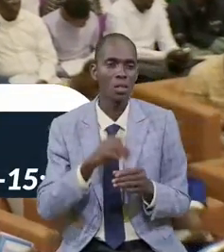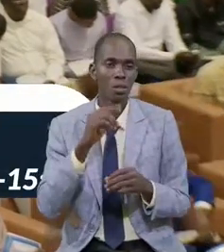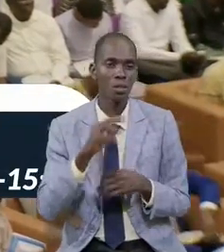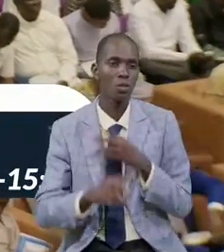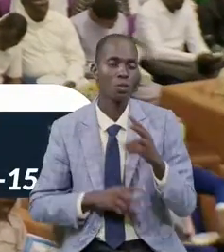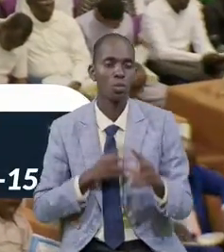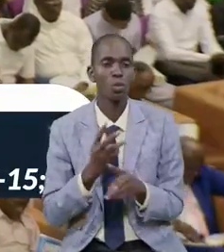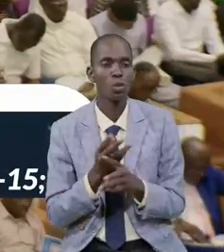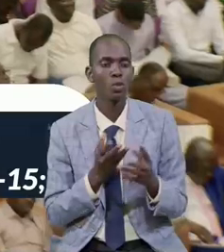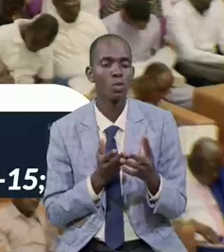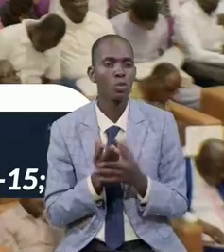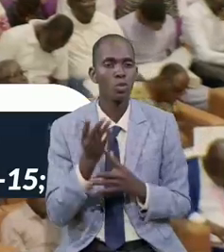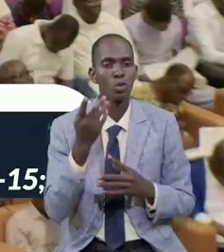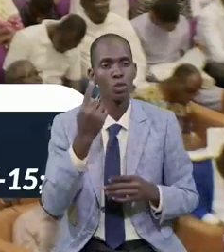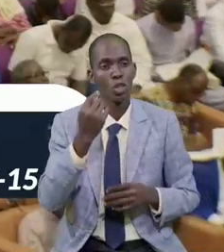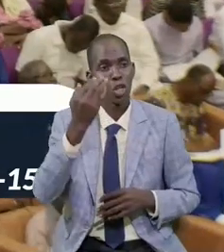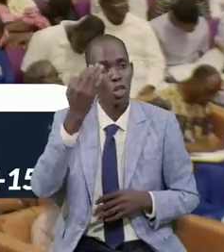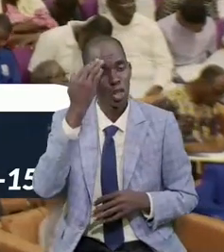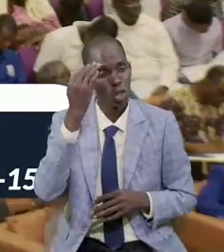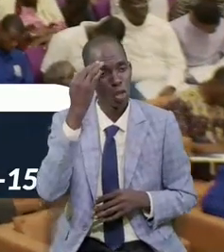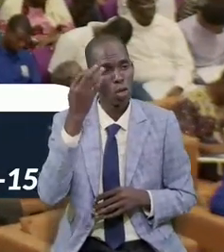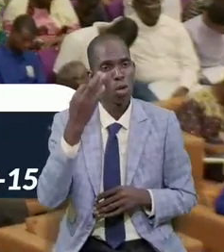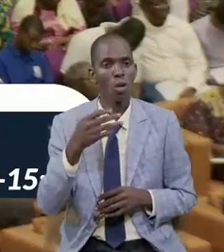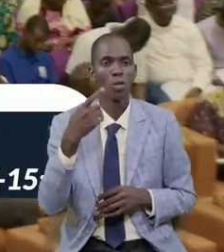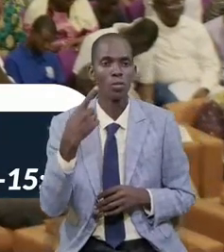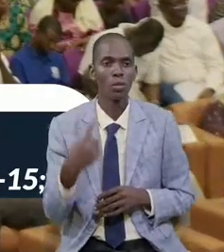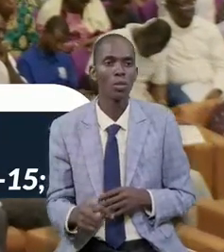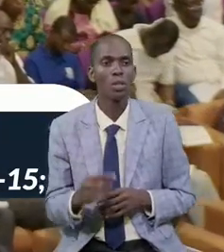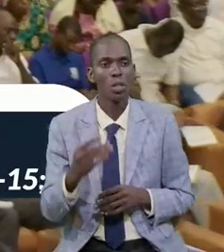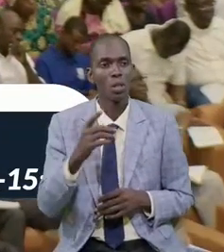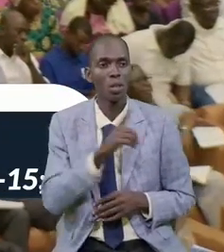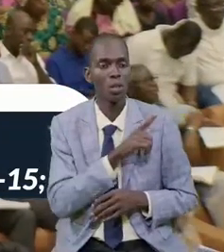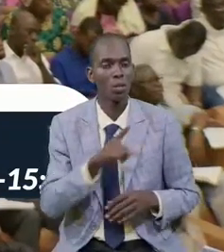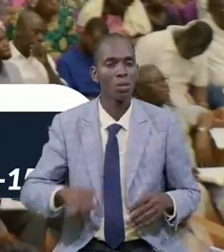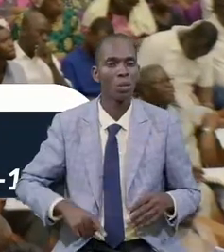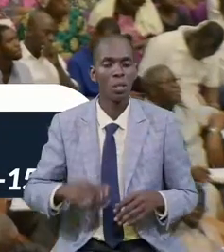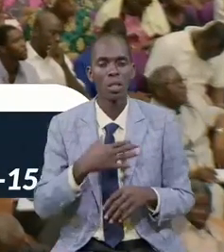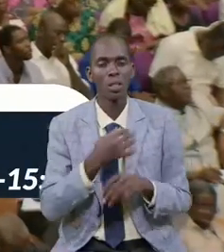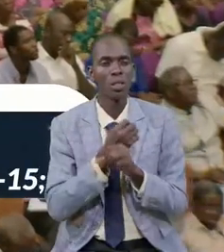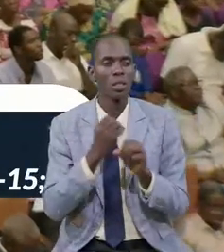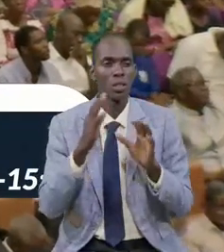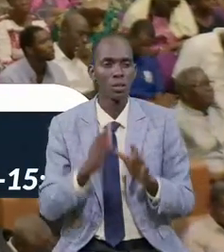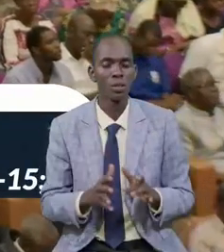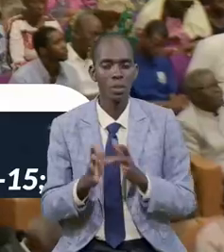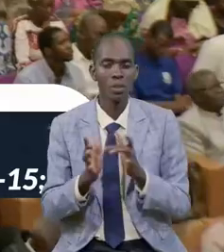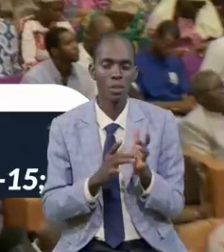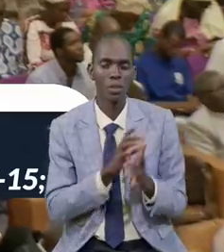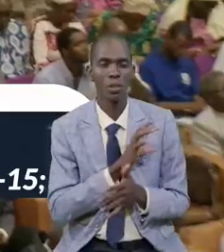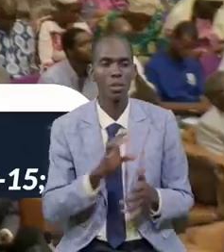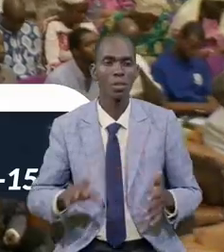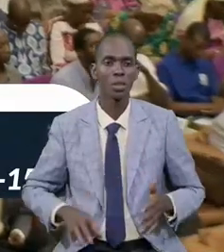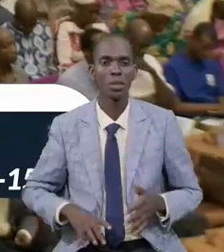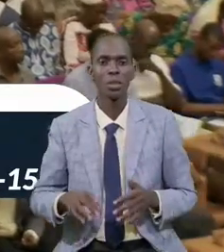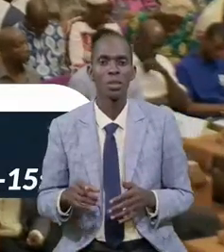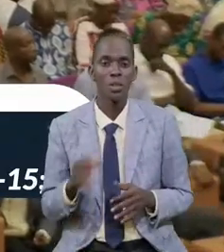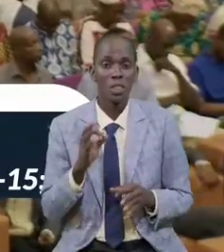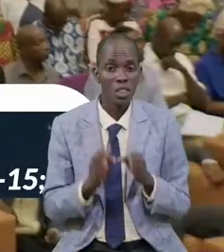En effet, si après être retiré des sueurs du monde par la connaissance du Seigneur et Sauveur